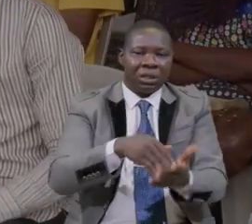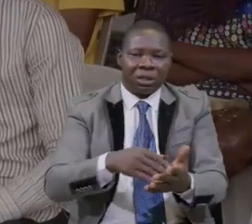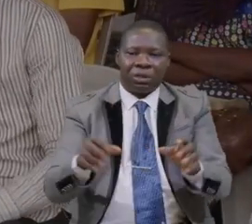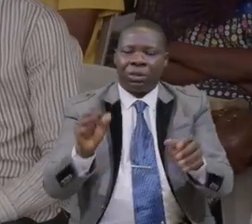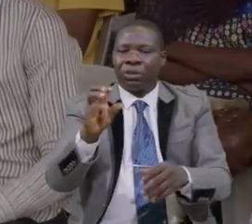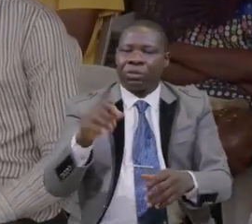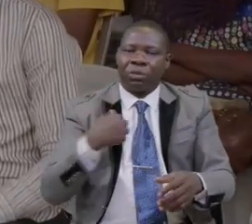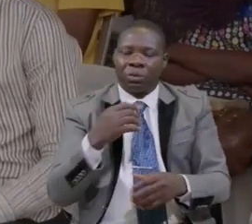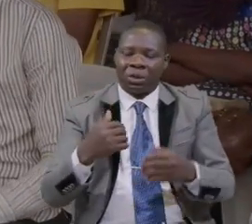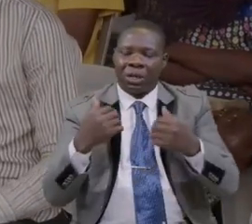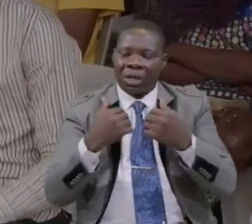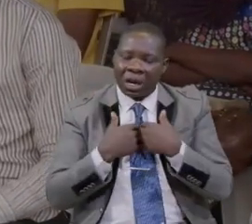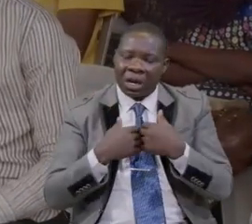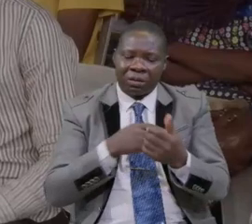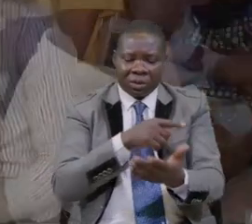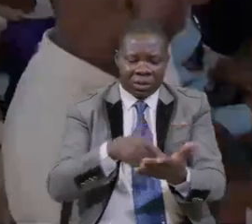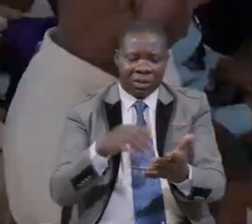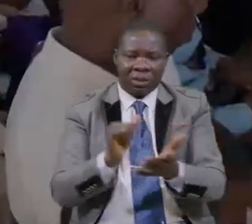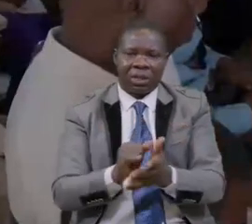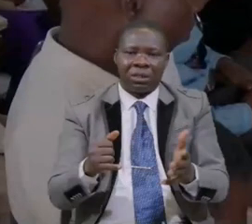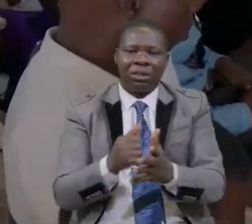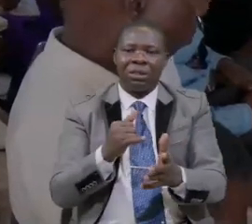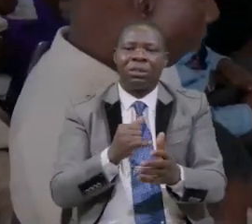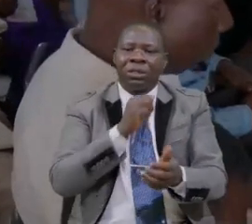Il a neutralisé.